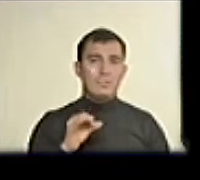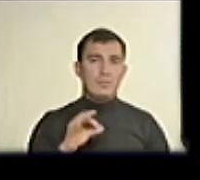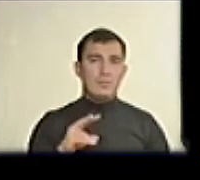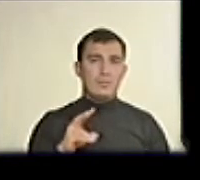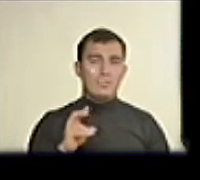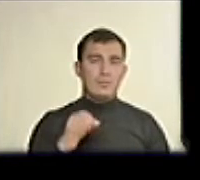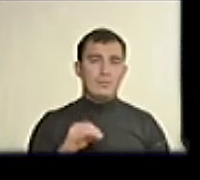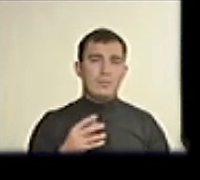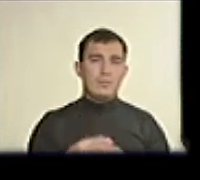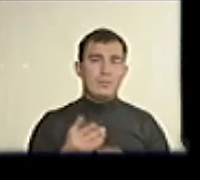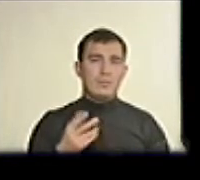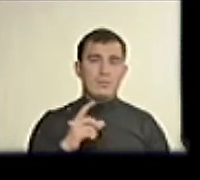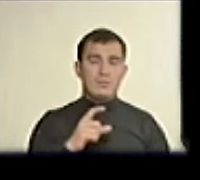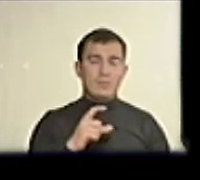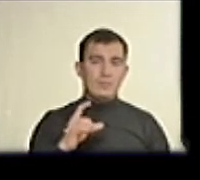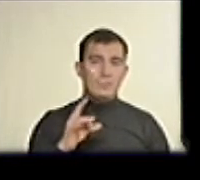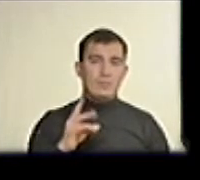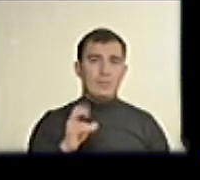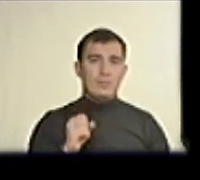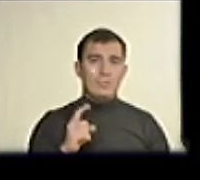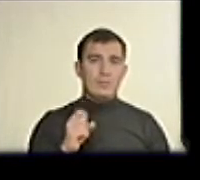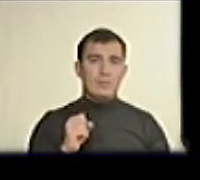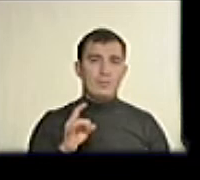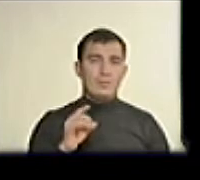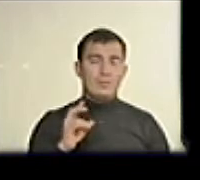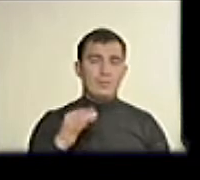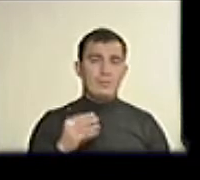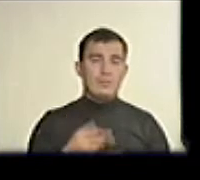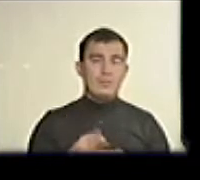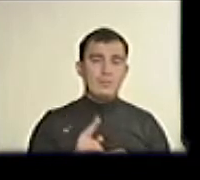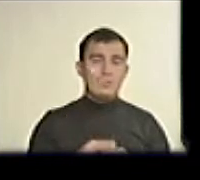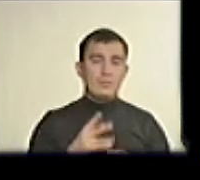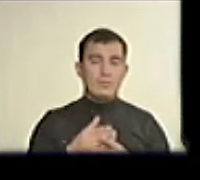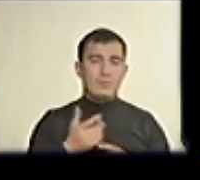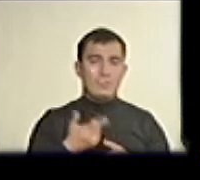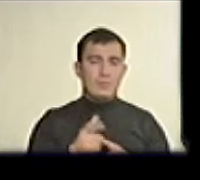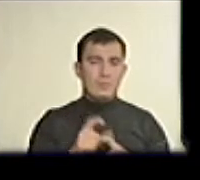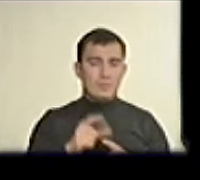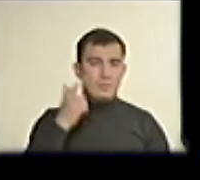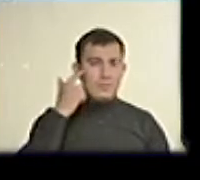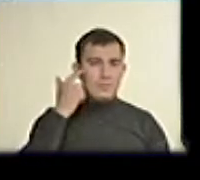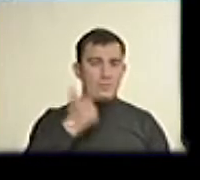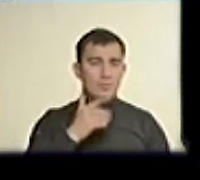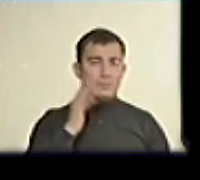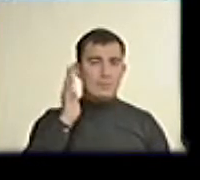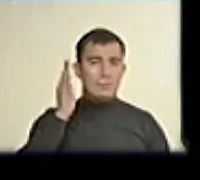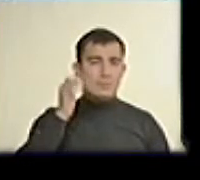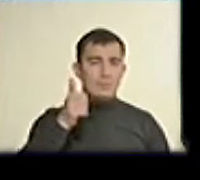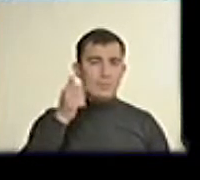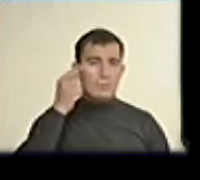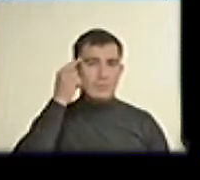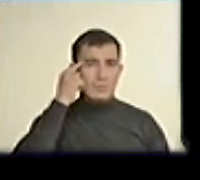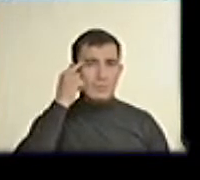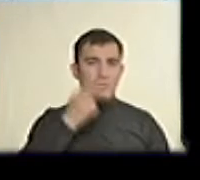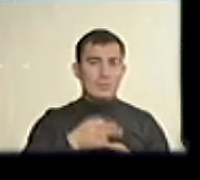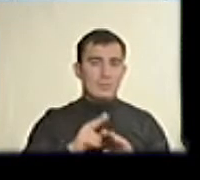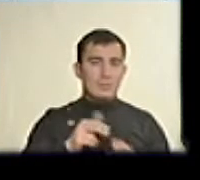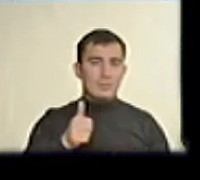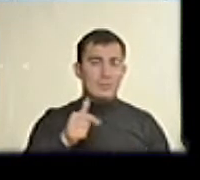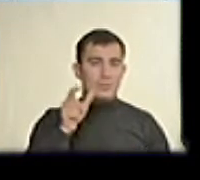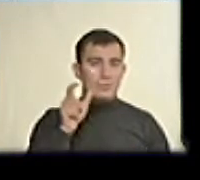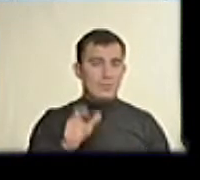asl ismi Ernazar Maqsudov, juda kuchli diplomat, uzoqni ko'ra biluvchi inson edi.